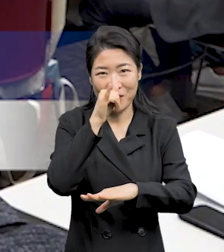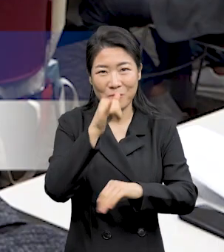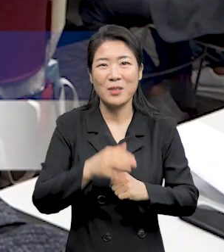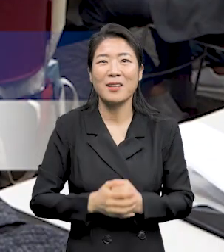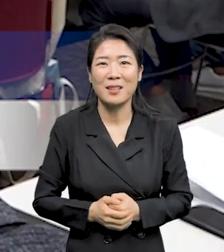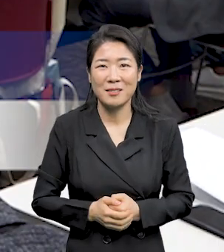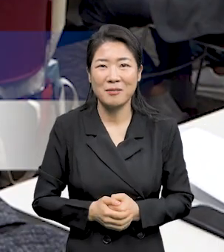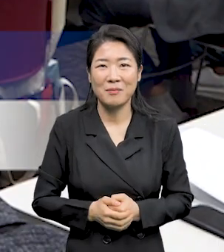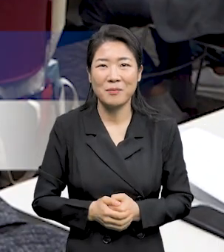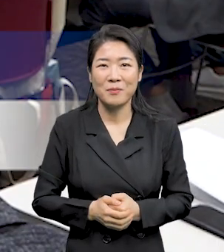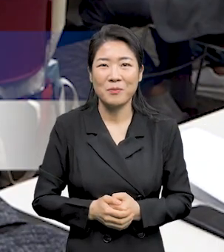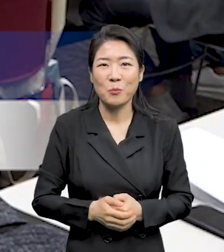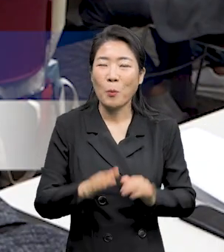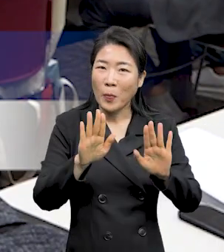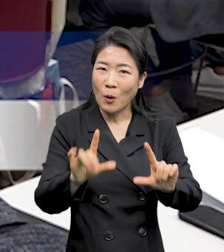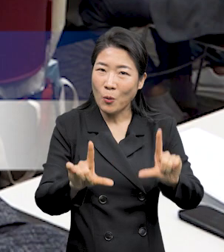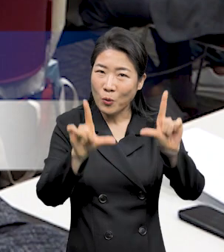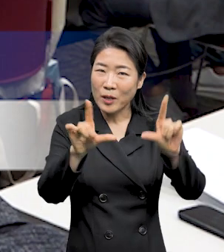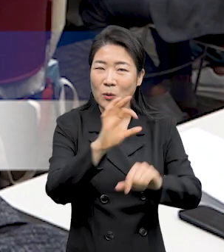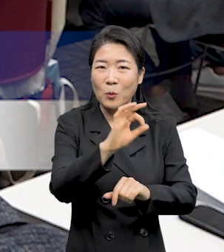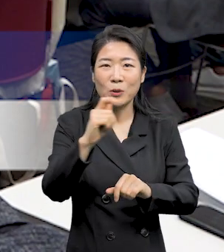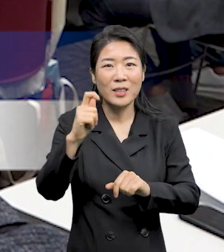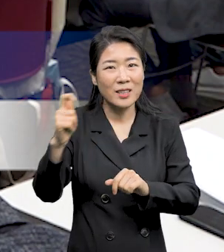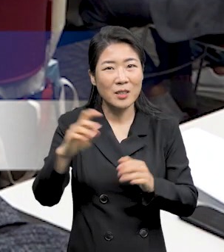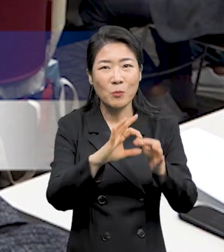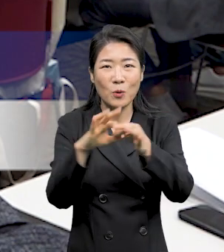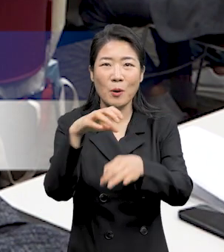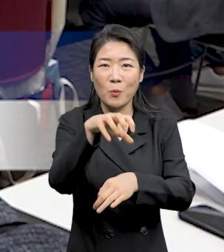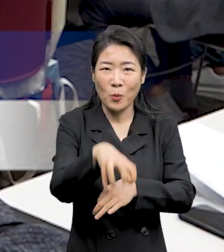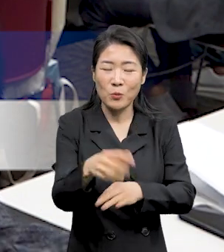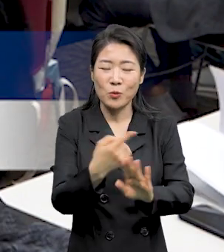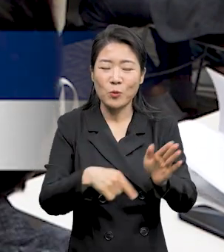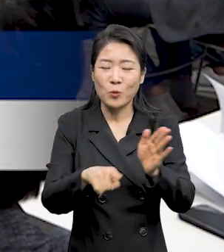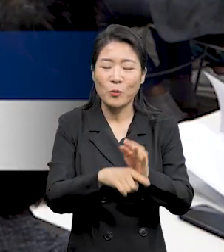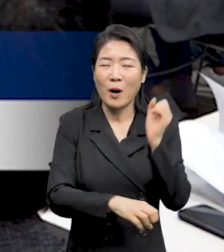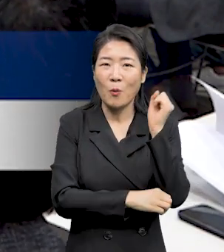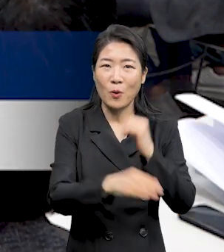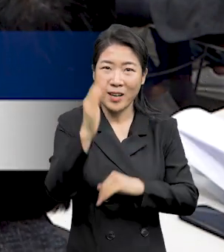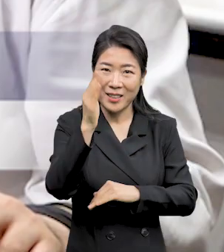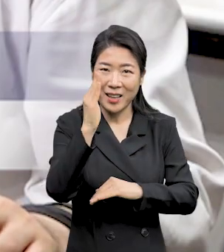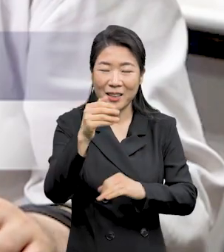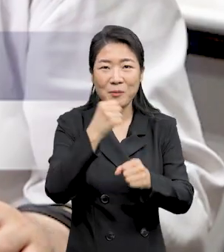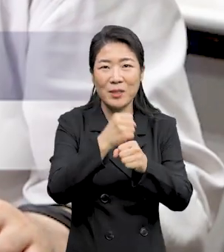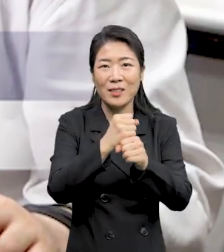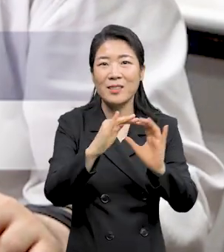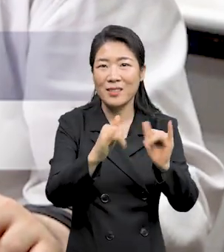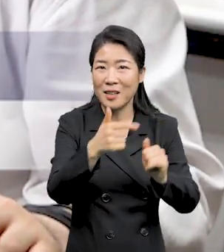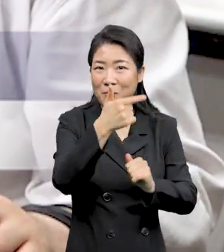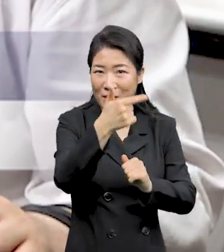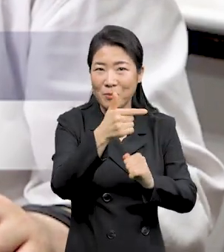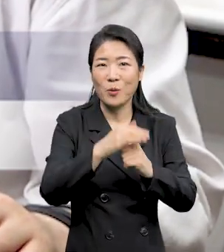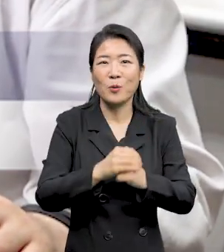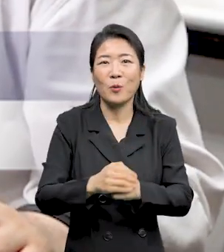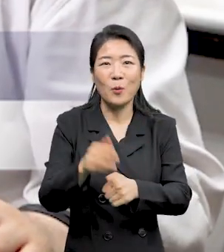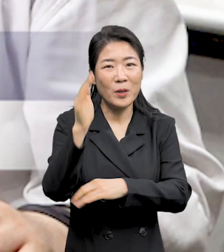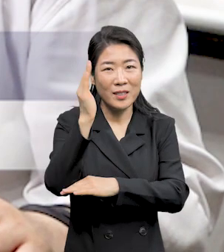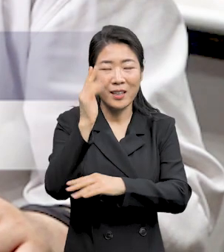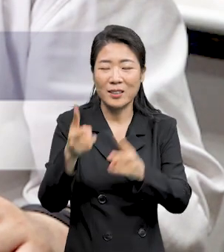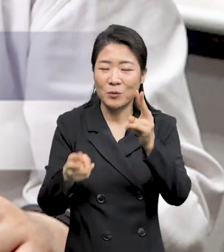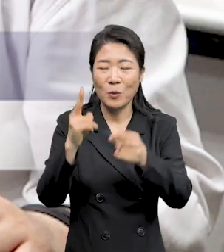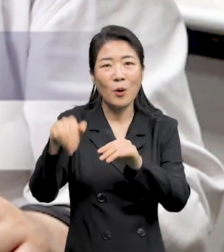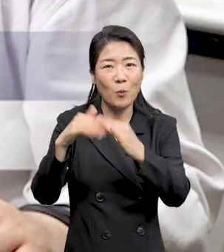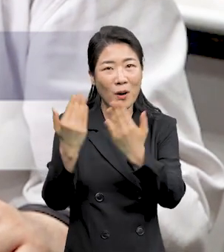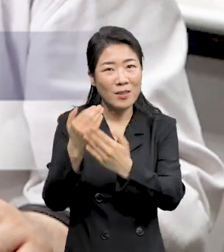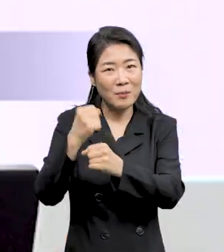거뒀습니다 올해는 티 플랫폼을 위한 원천 스토리 창작 분야 여섯 명과 스토리 완성하 분야 다섯명